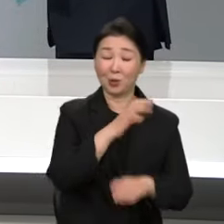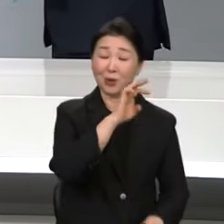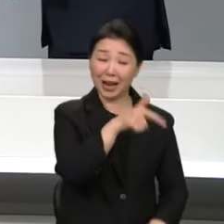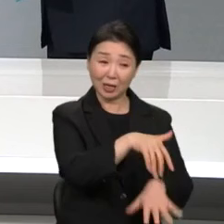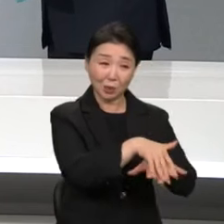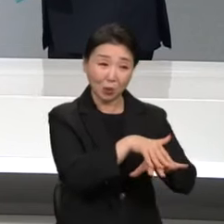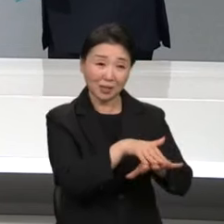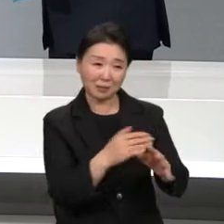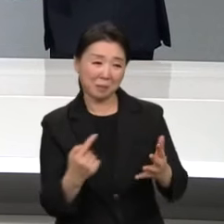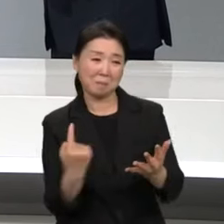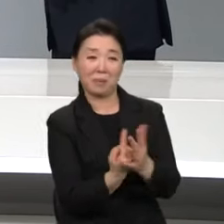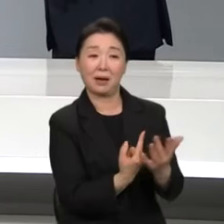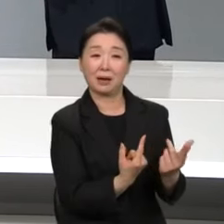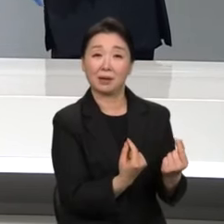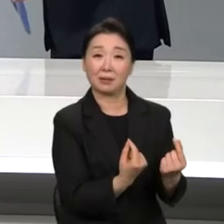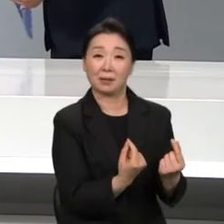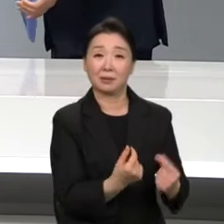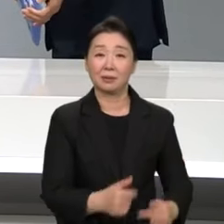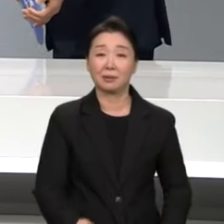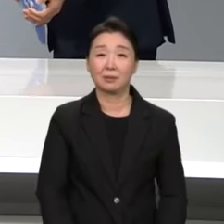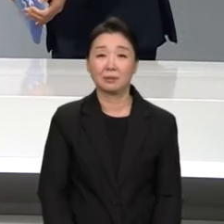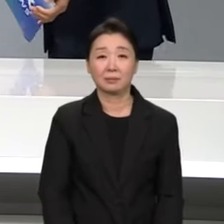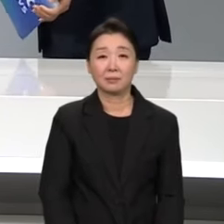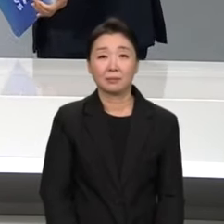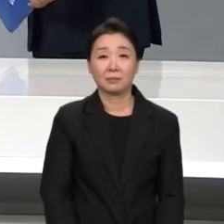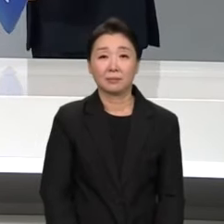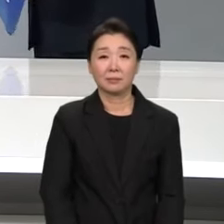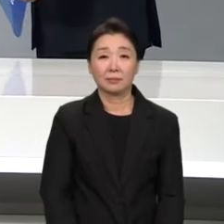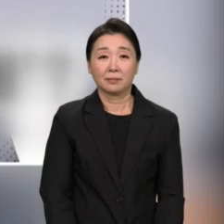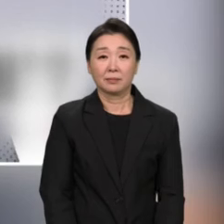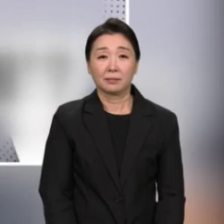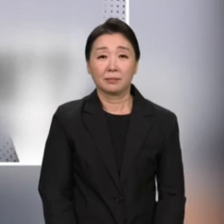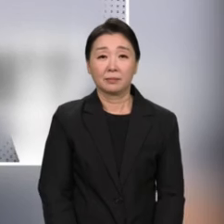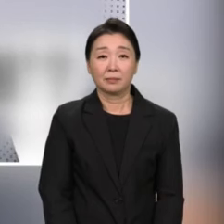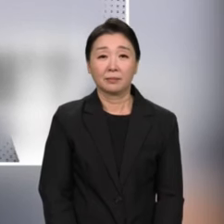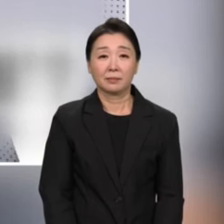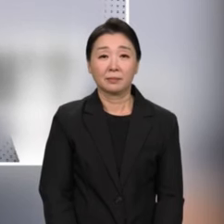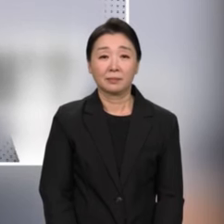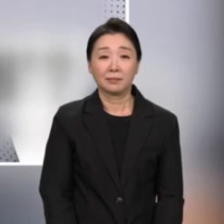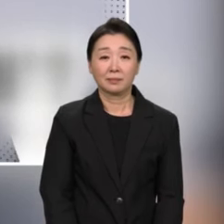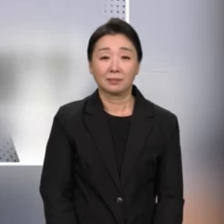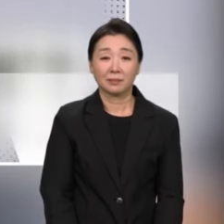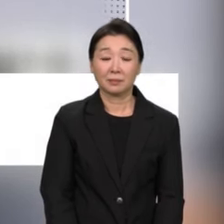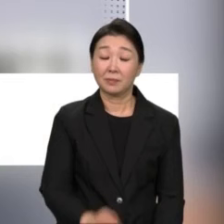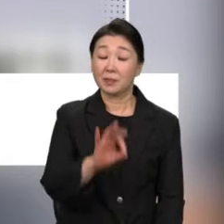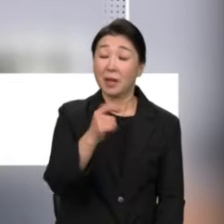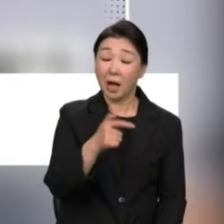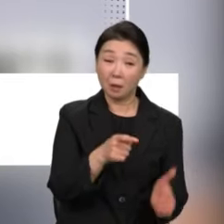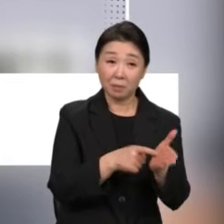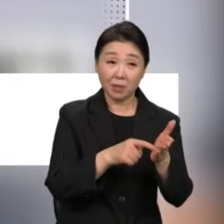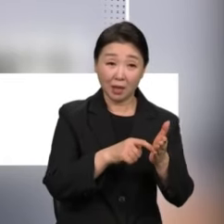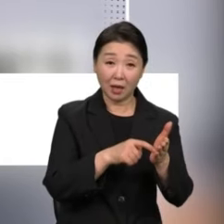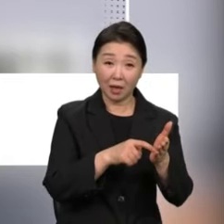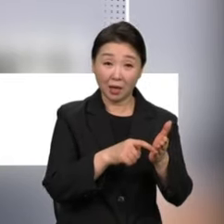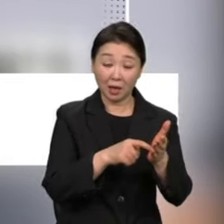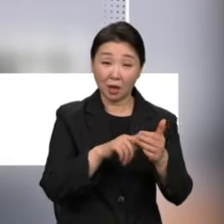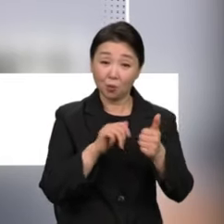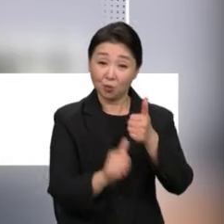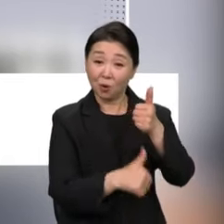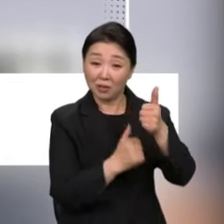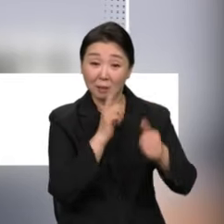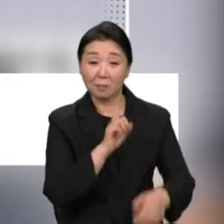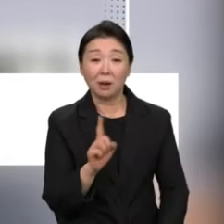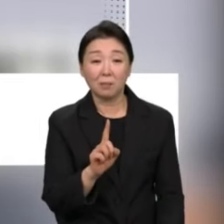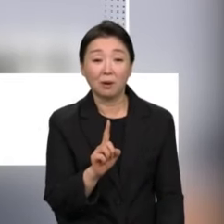체제로 환승한게 아니냐 이런 분석이 나옵니다 들어보시죠네음 뭐 한동훈 비대 위원장님께서 그렇게 얘기했다는 것은